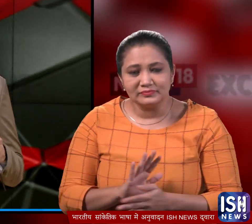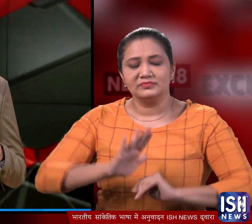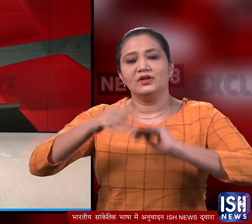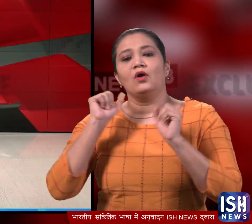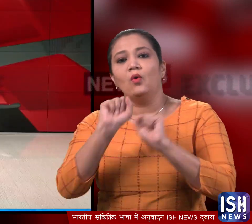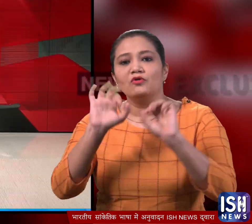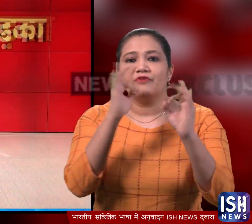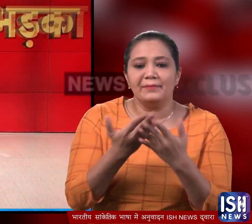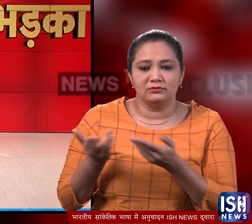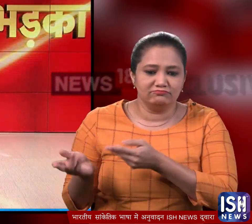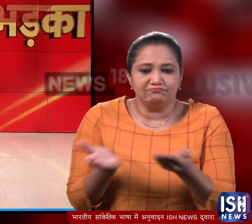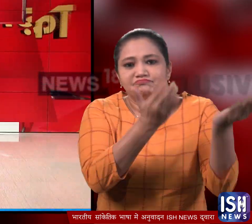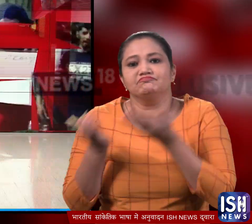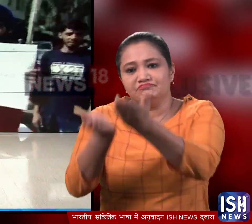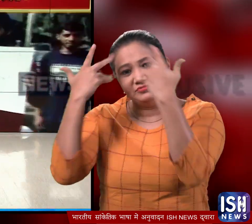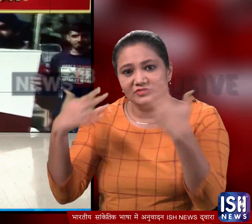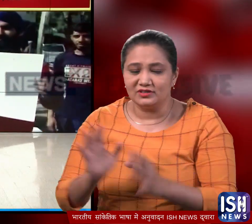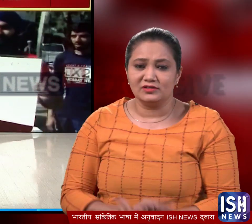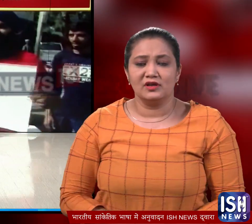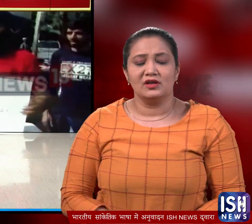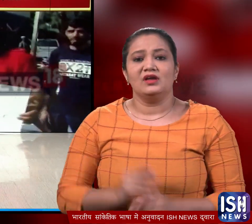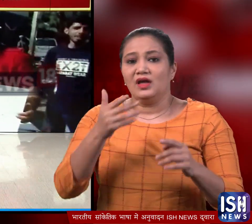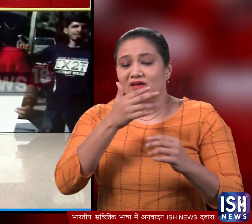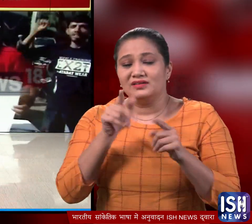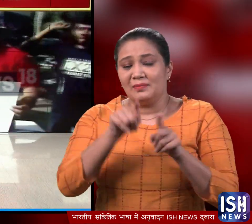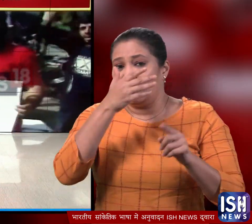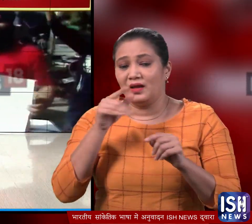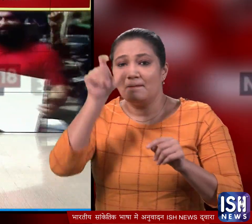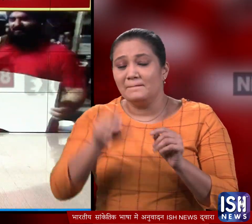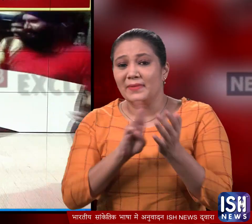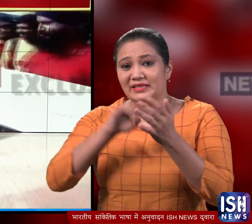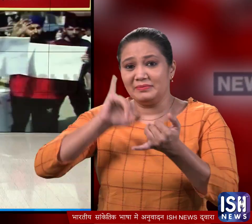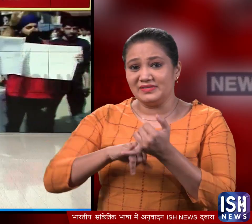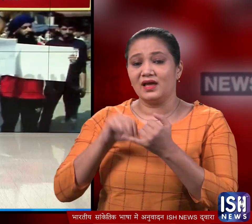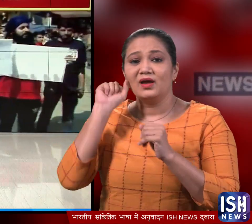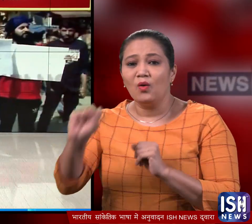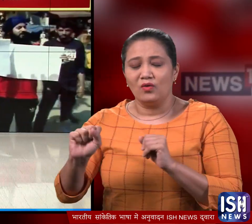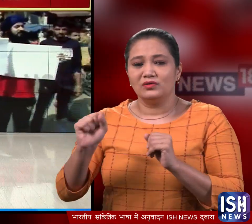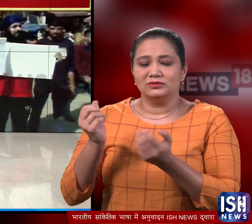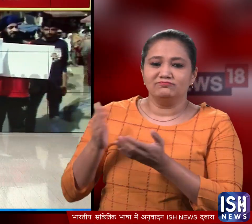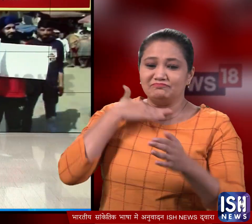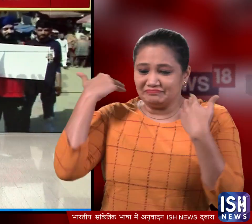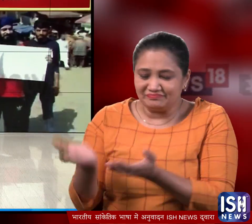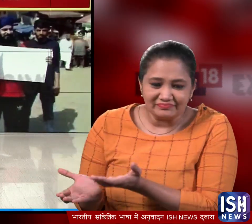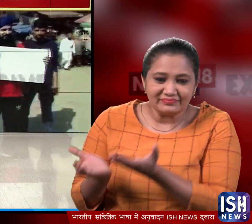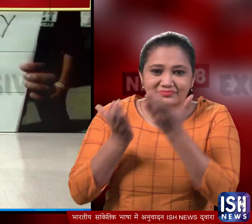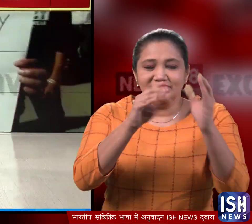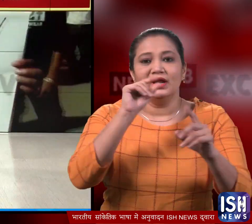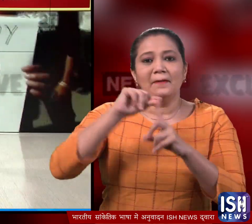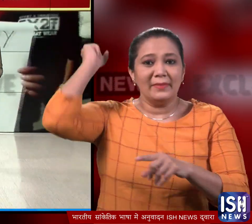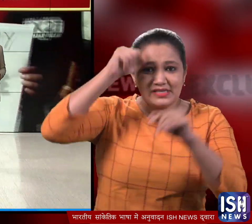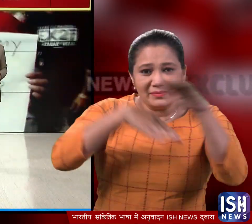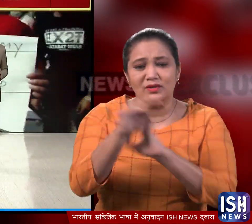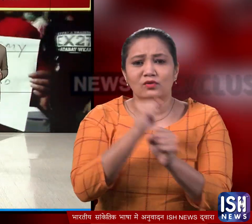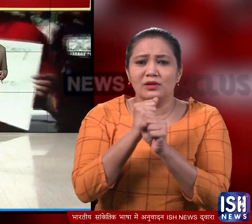पार्थिव शरीर उनके परिवार वालों को सौंपे गए। लेकिन आतंकियों से मुकाबले में शहीद मनदीप सिंह का पार्थिव शरीर जब पंजाब के गुरदासपुर में उनके